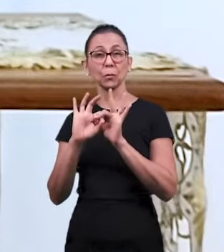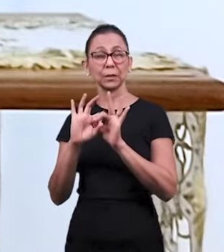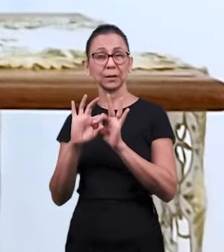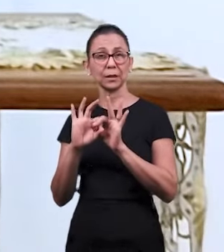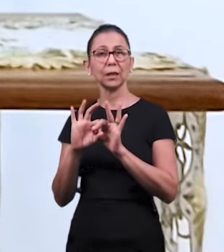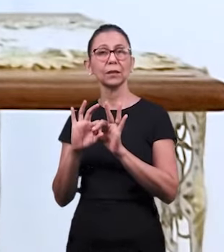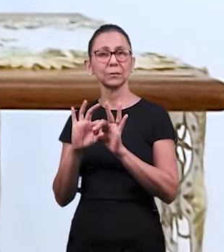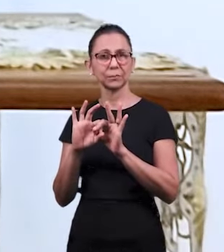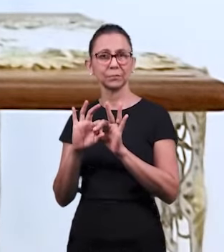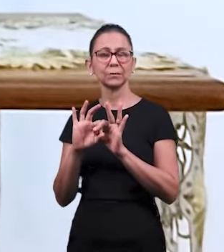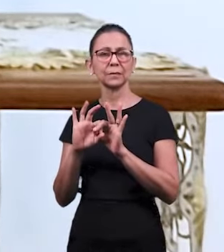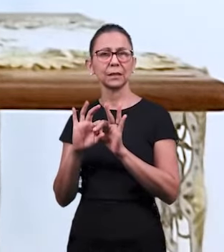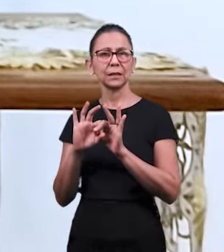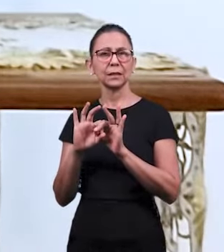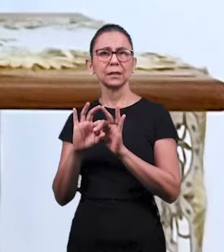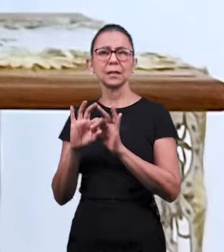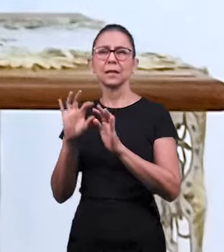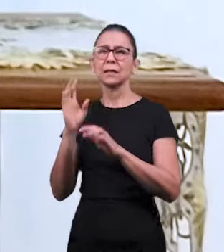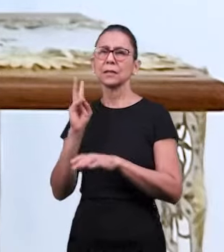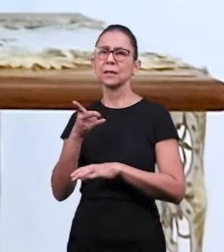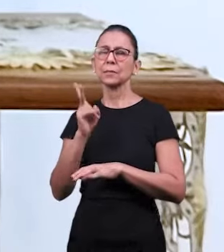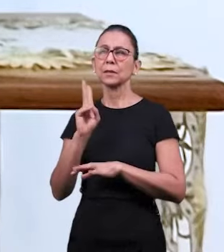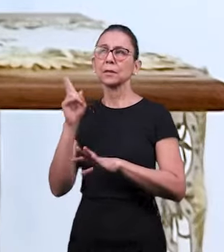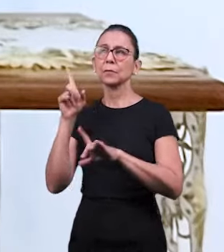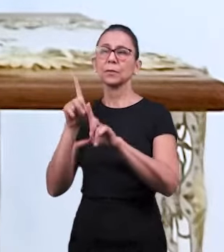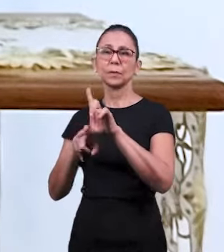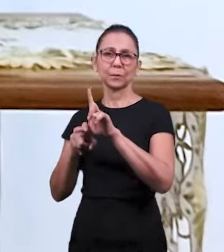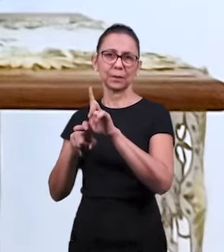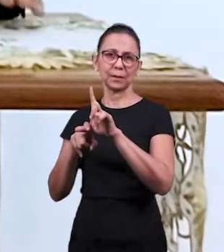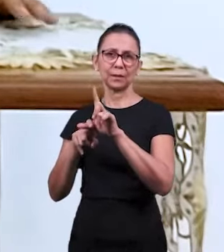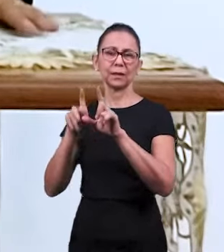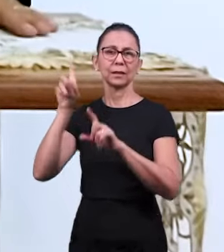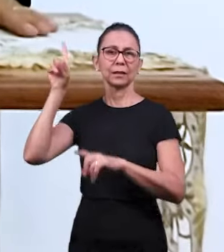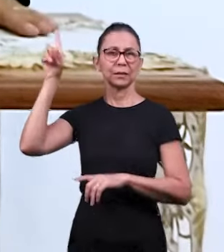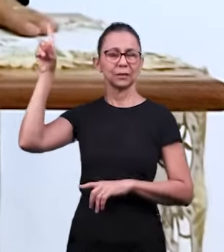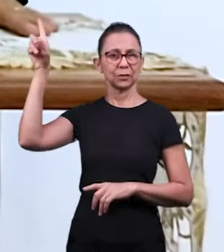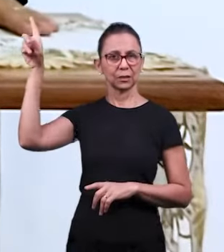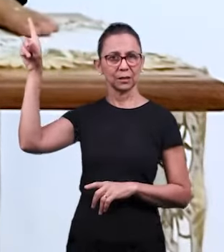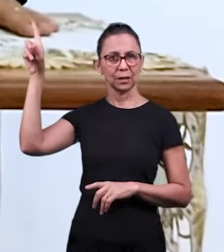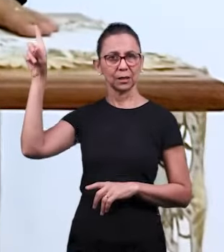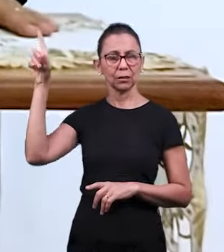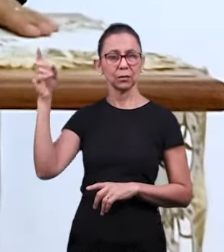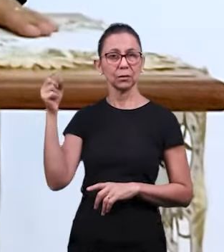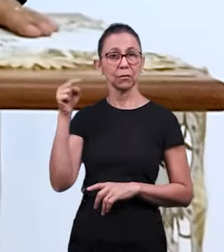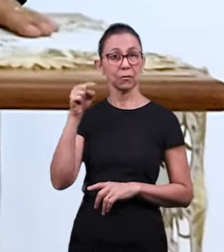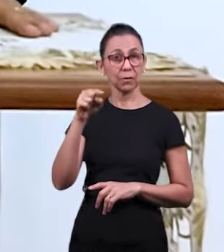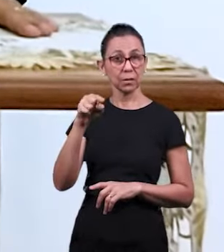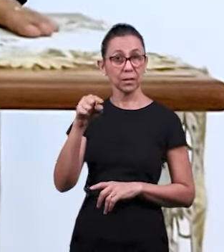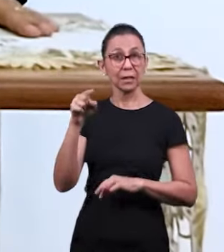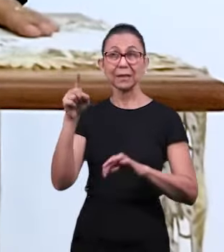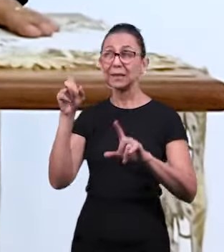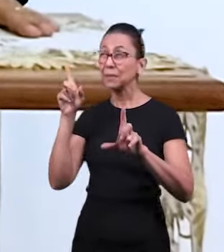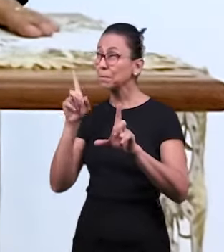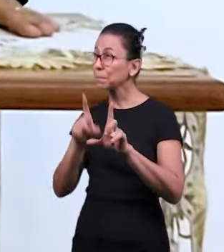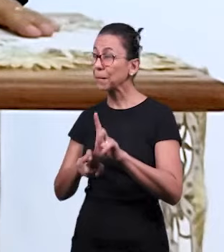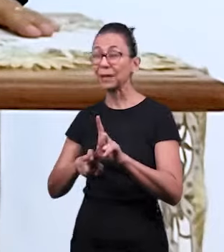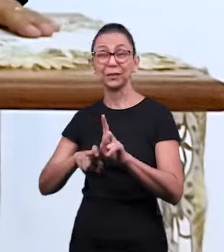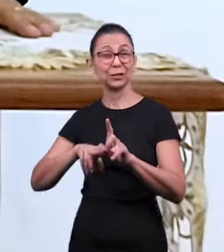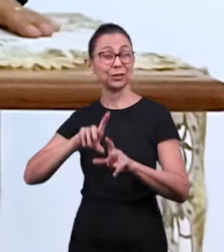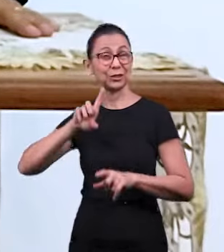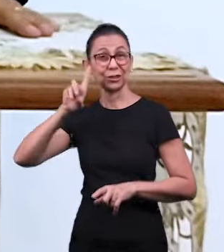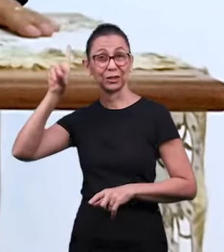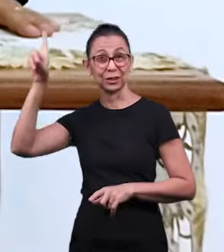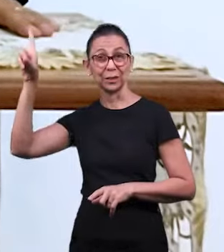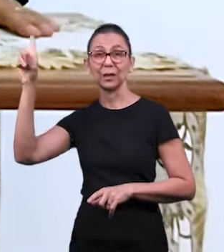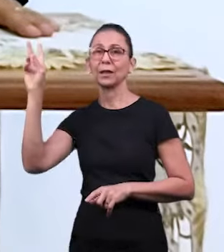от Него, потому что Давид показал, что он зависел от Бога. Когда ты человек, у которого